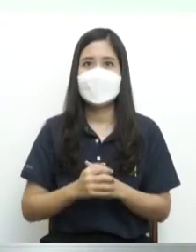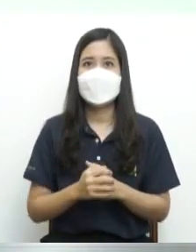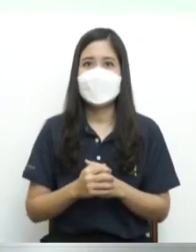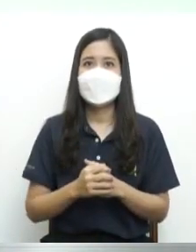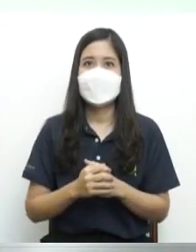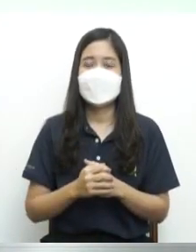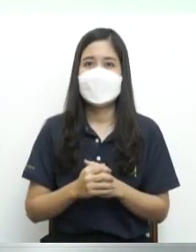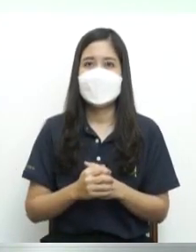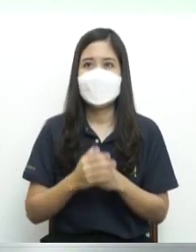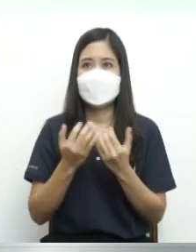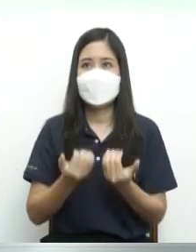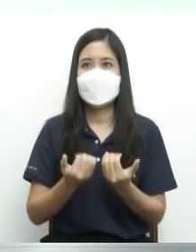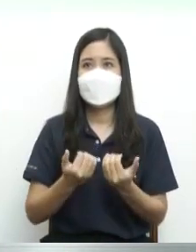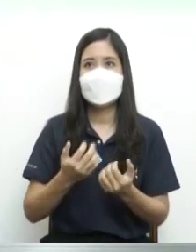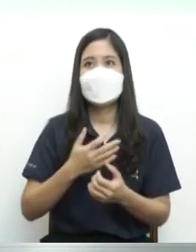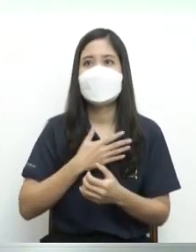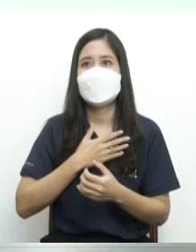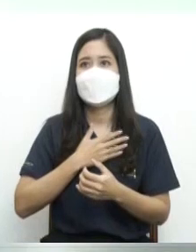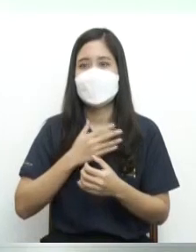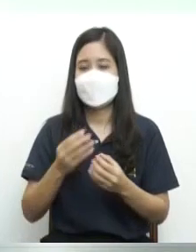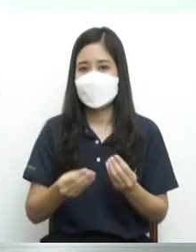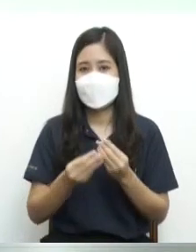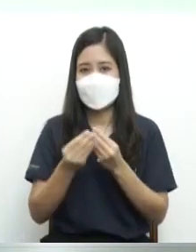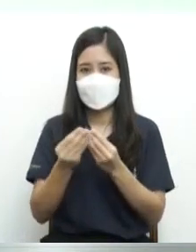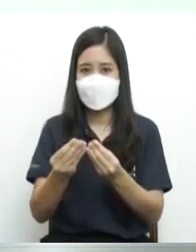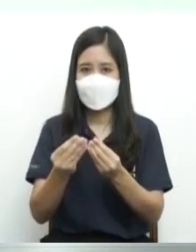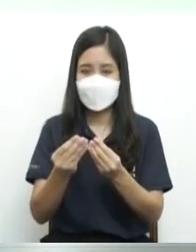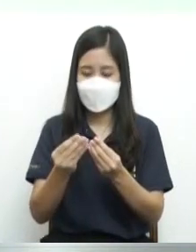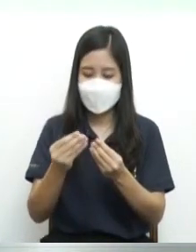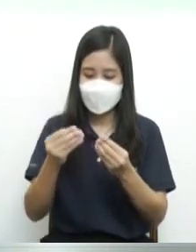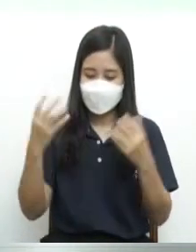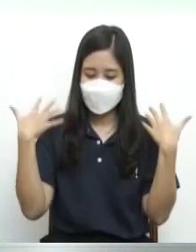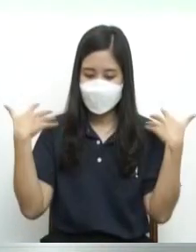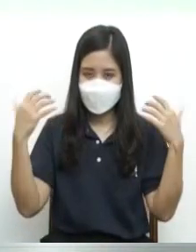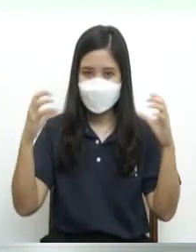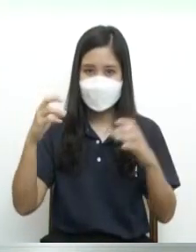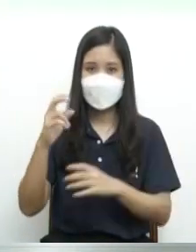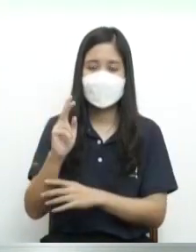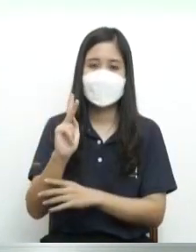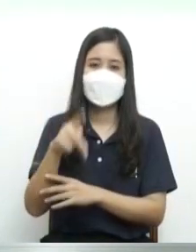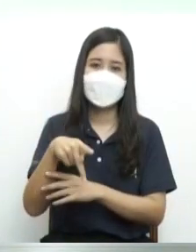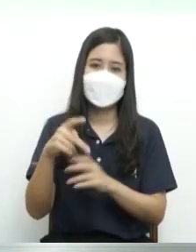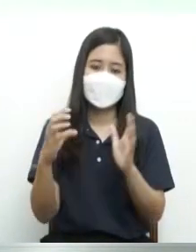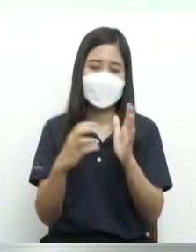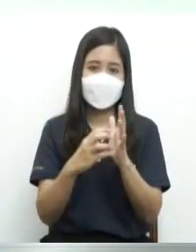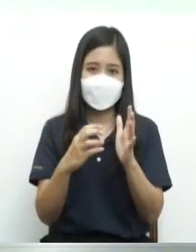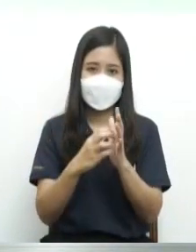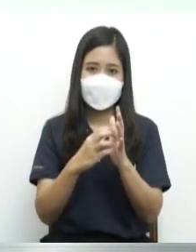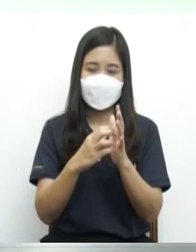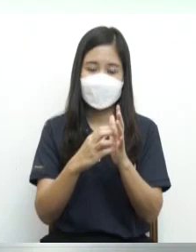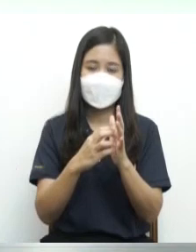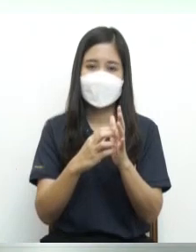ทำหน้าที่ของเราให้ดีอาจจะได้เป็นครูใหญ่บ้างแต่เมื่อเปลี่ยนมาเป็นพลเรือนเนี่ยมาอยู่ในส่วนกลางตั้งแต่ปี